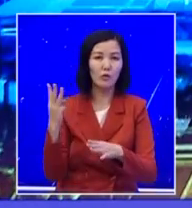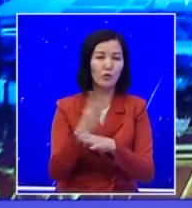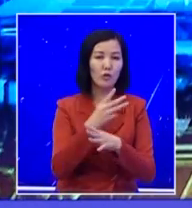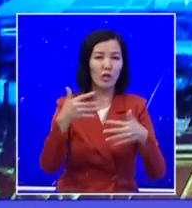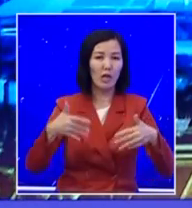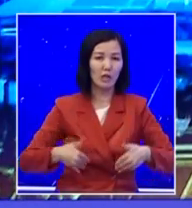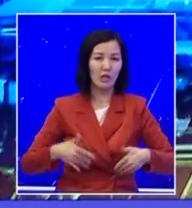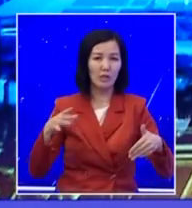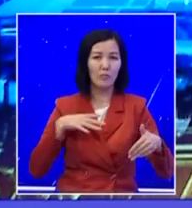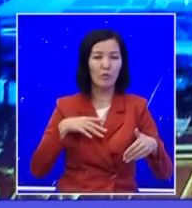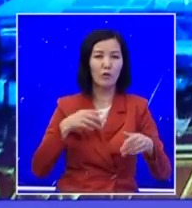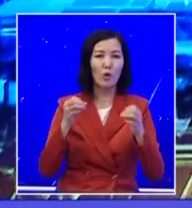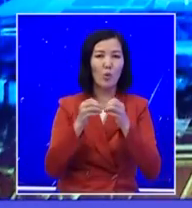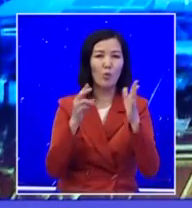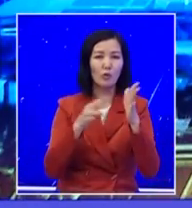мәрте ашаршылық болды.